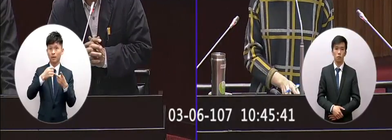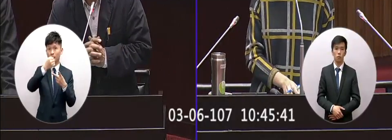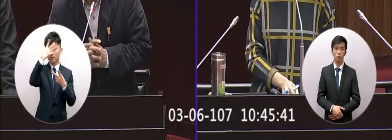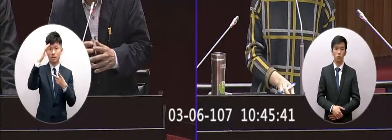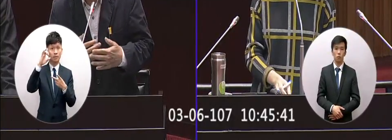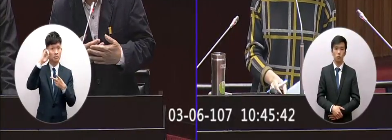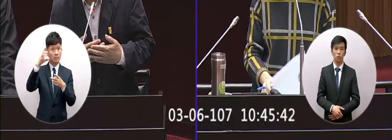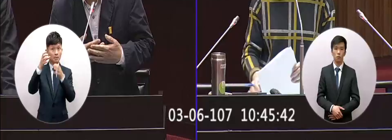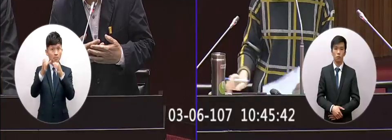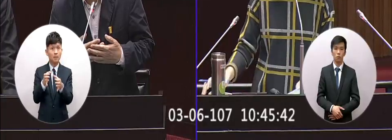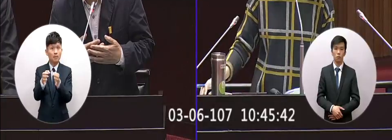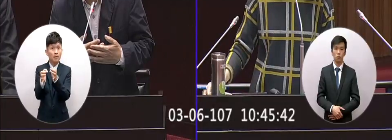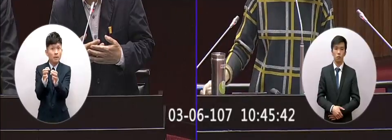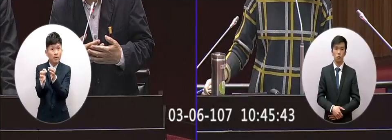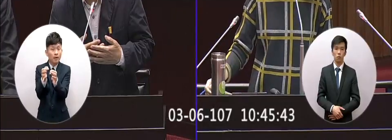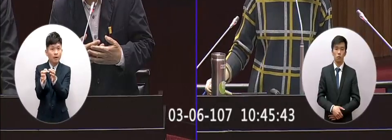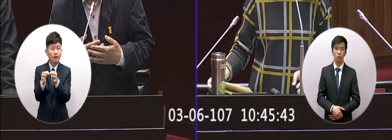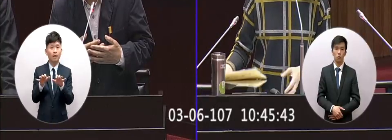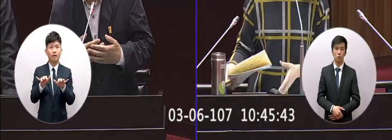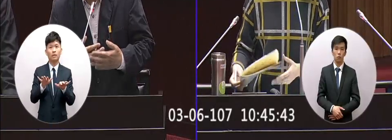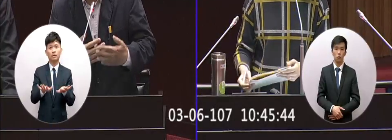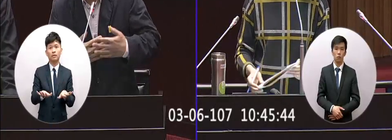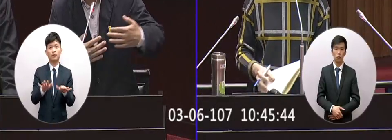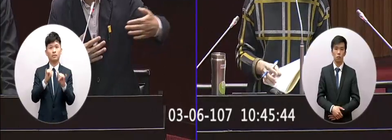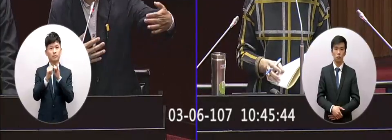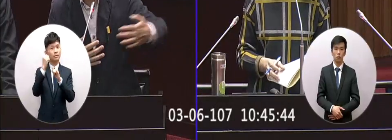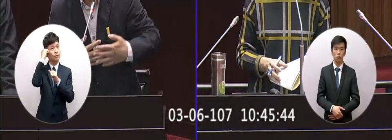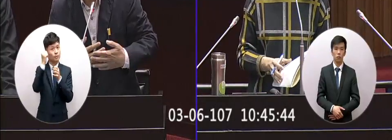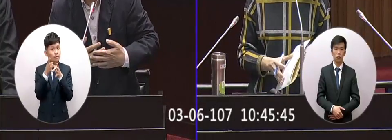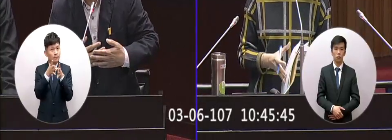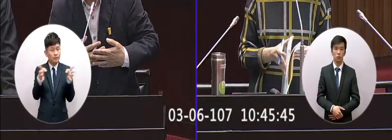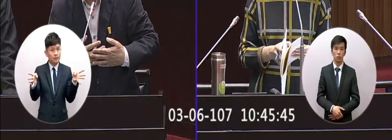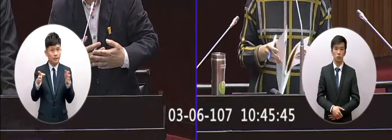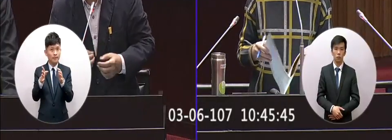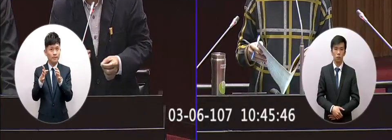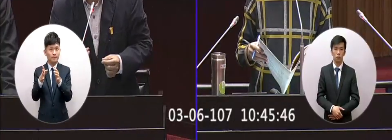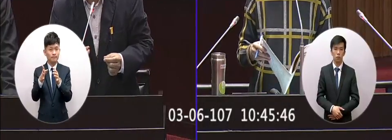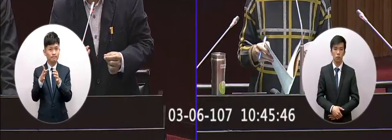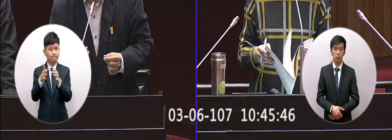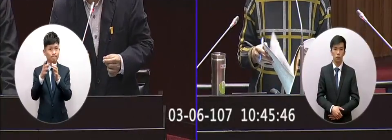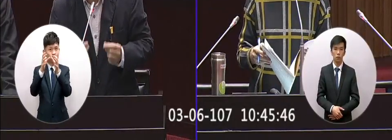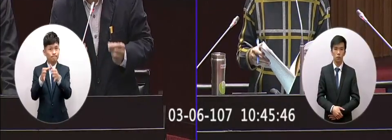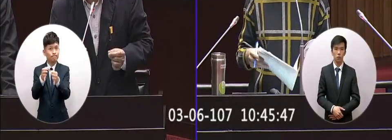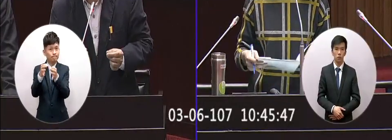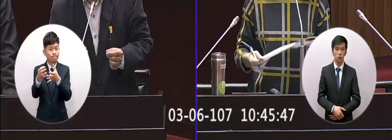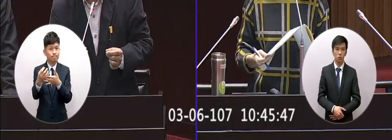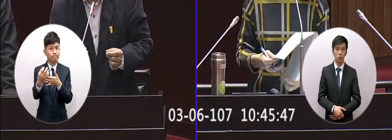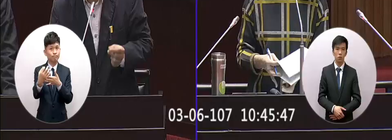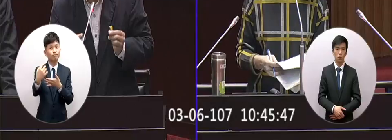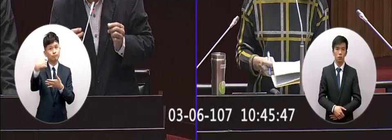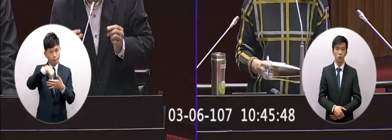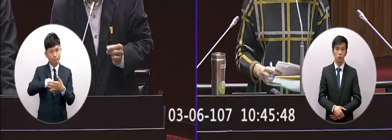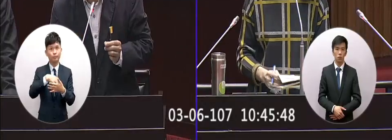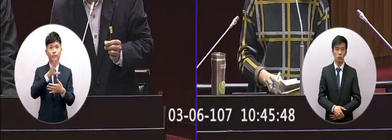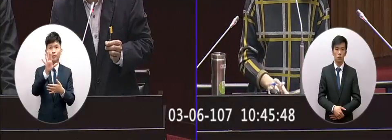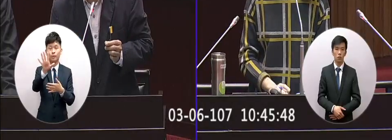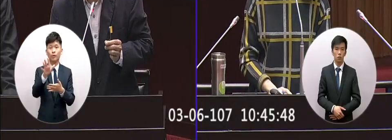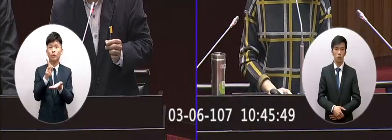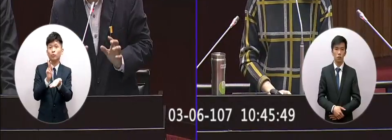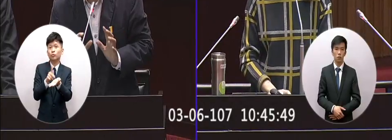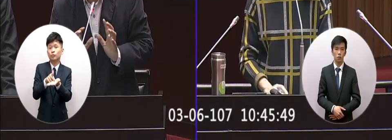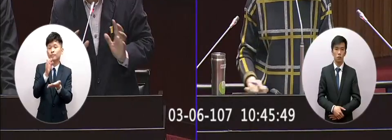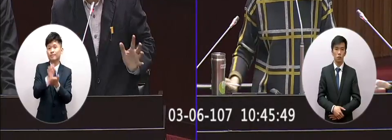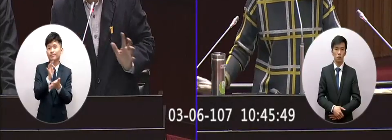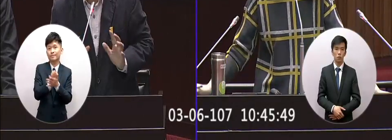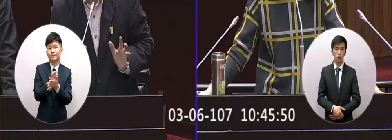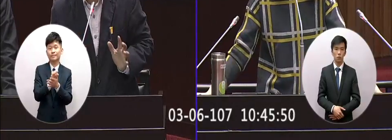基地，那我们现在在社会住宅的部分也把这个部分纳进来，所以对青年人的青创他也用比较低的租金，